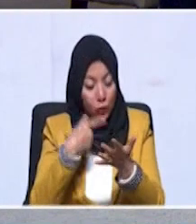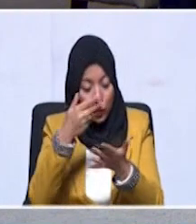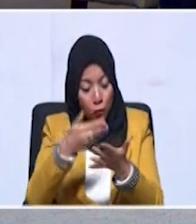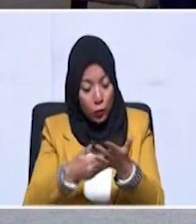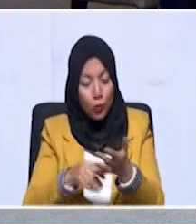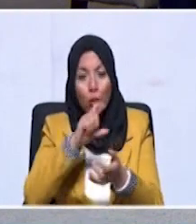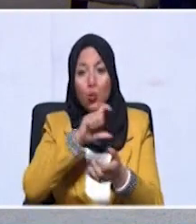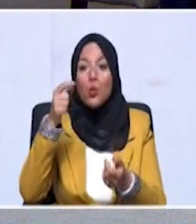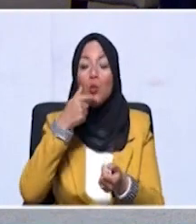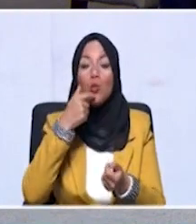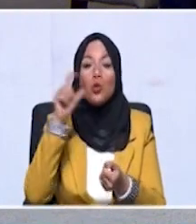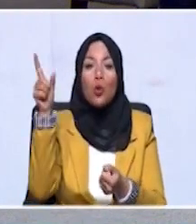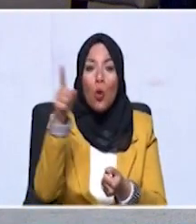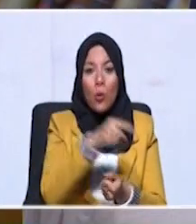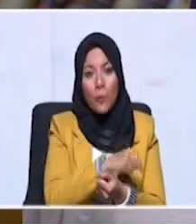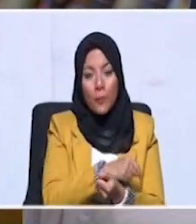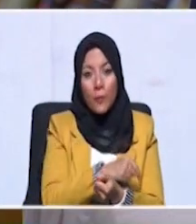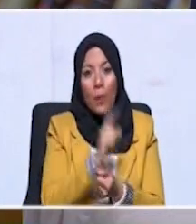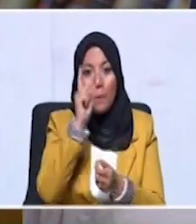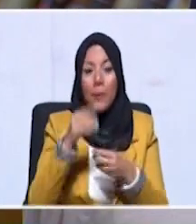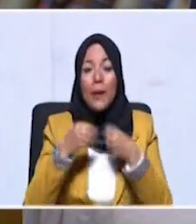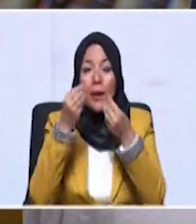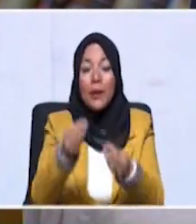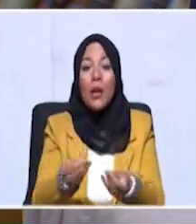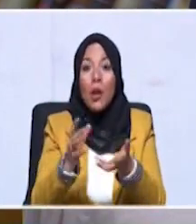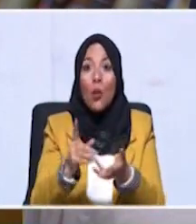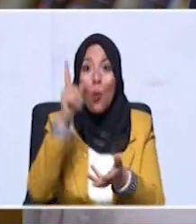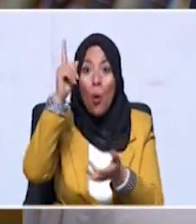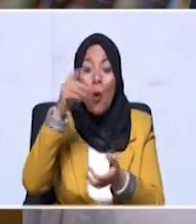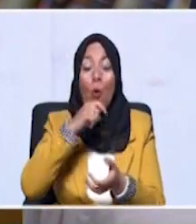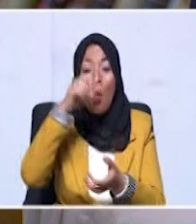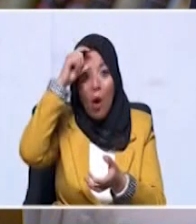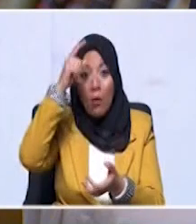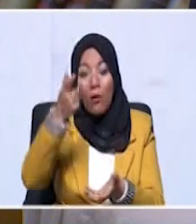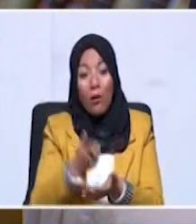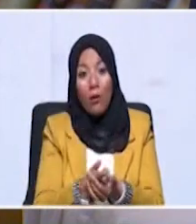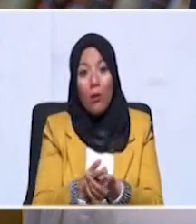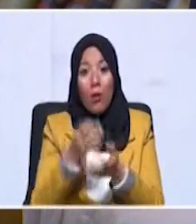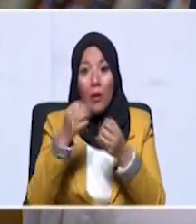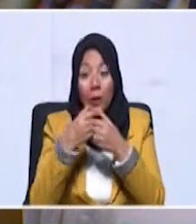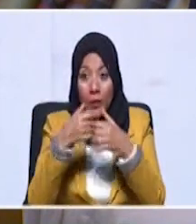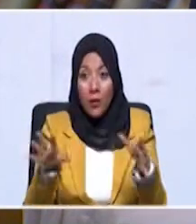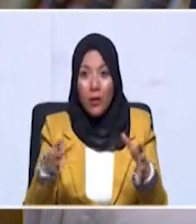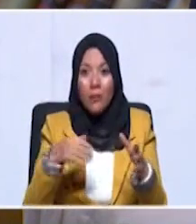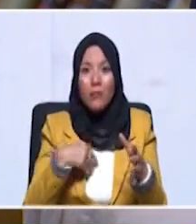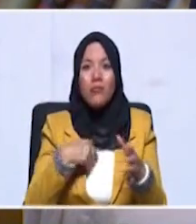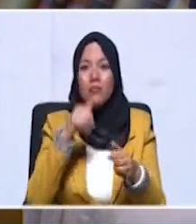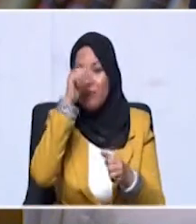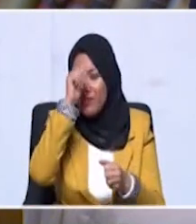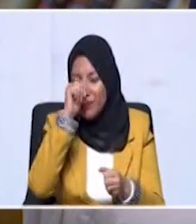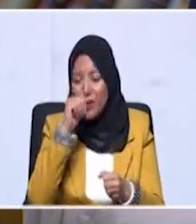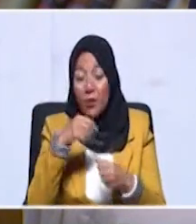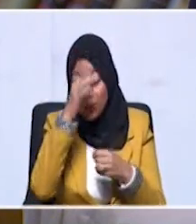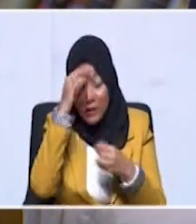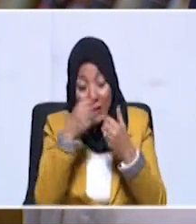امه ربنا اكرمها بالقران واعزها بالقران لو ابتعدنا عن القران زللنا وخزي وكل